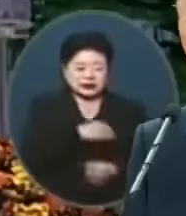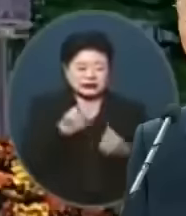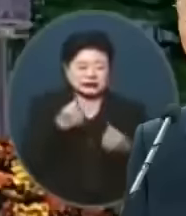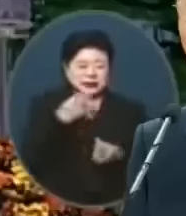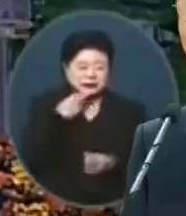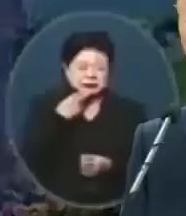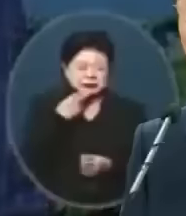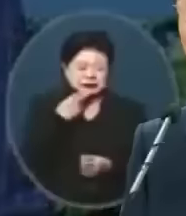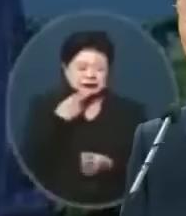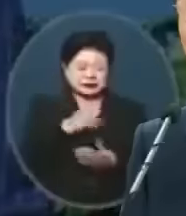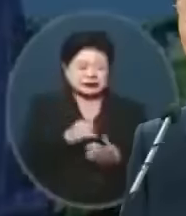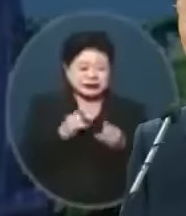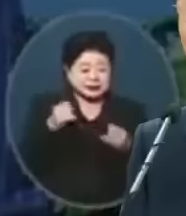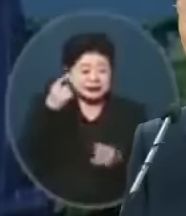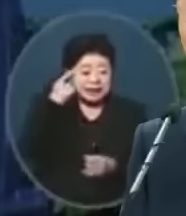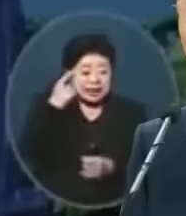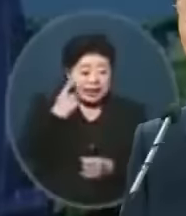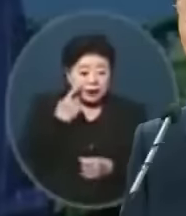사람들을 생각해를